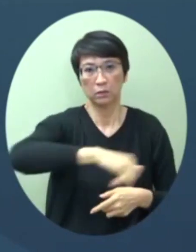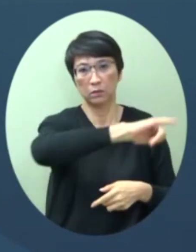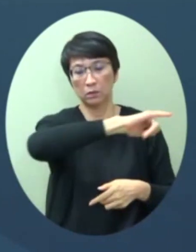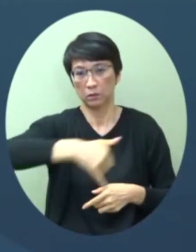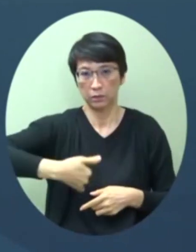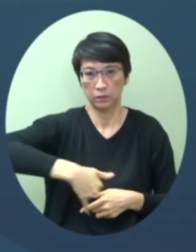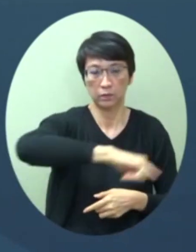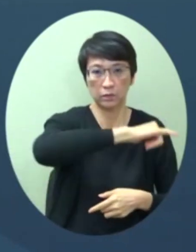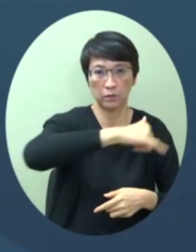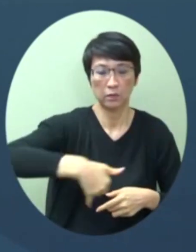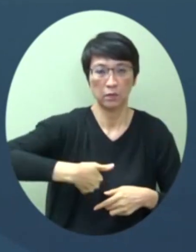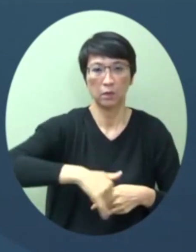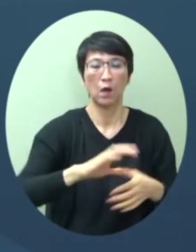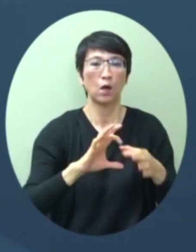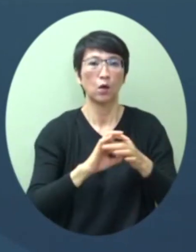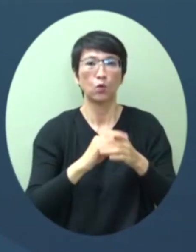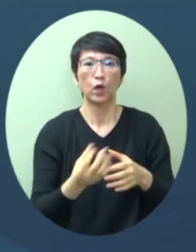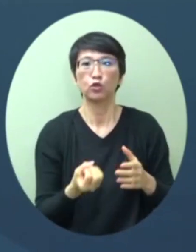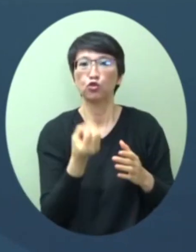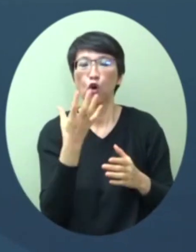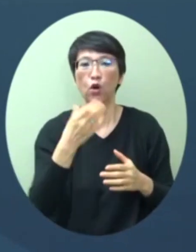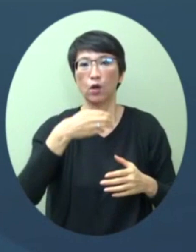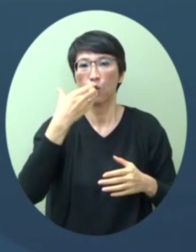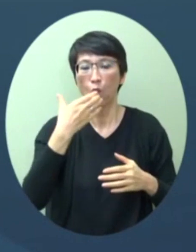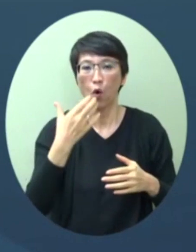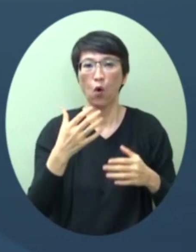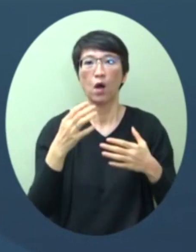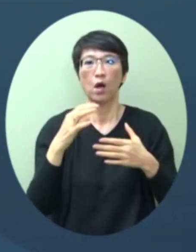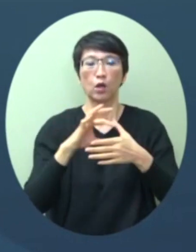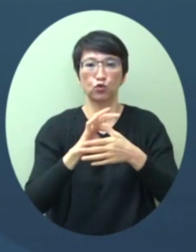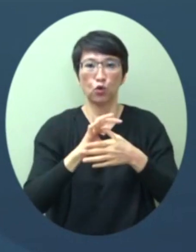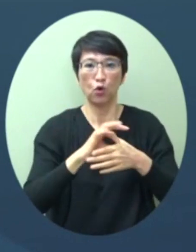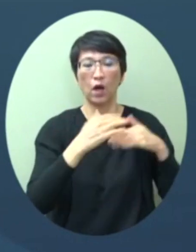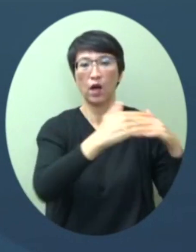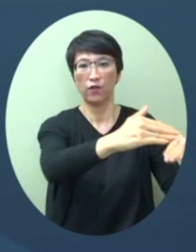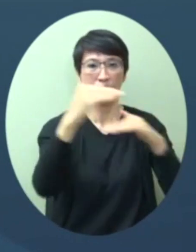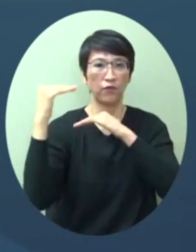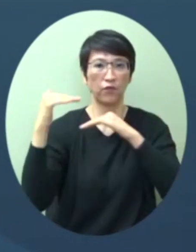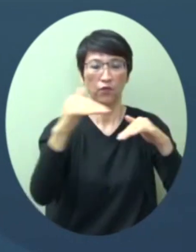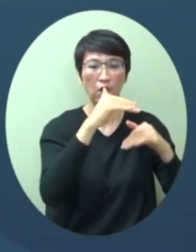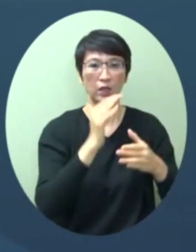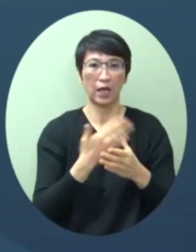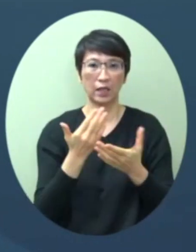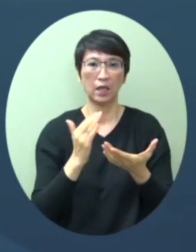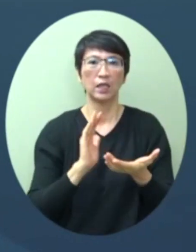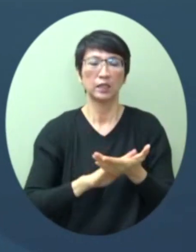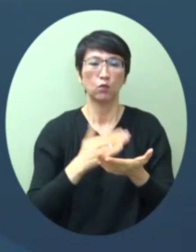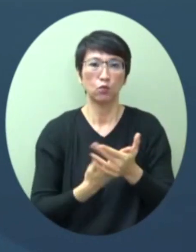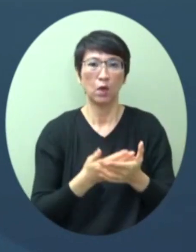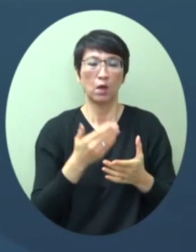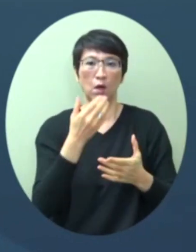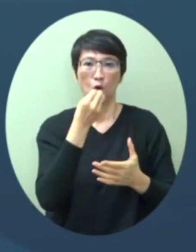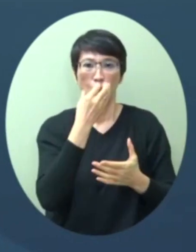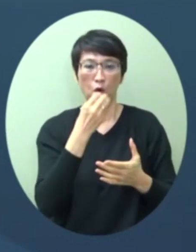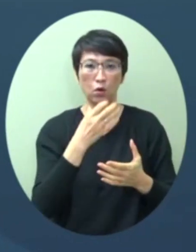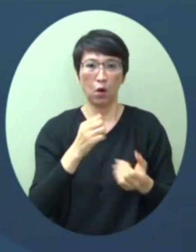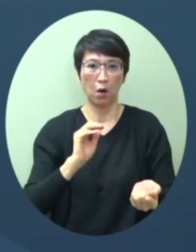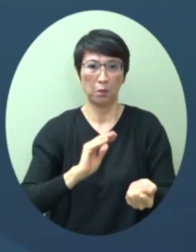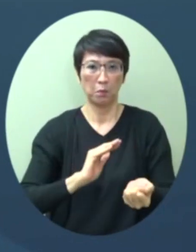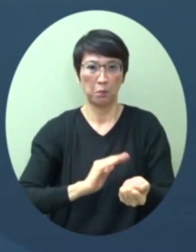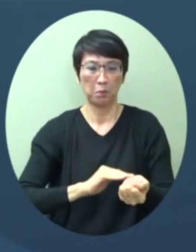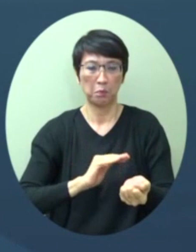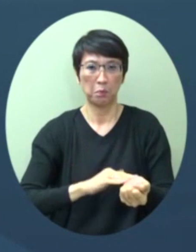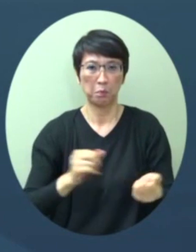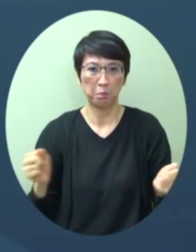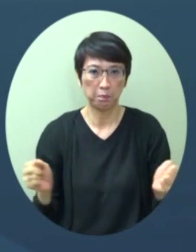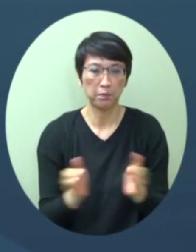地的新鮮食品和蔬菜來香港但是因為香港的感染情況不少司機要是自己